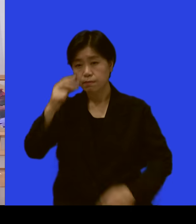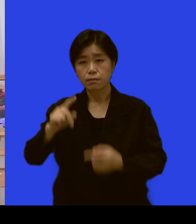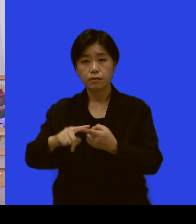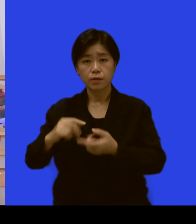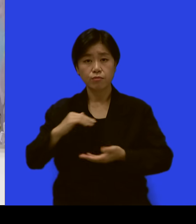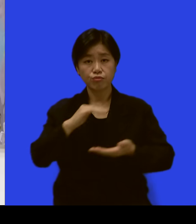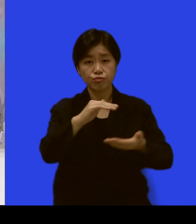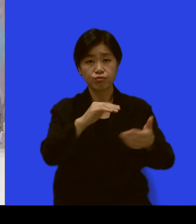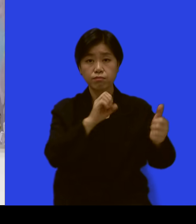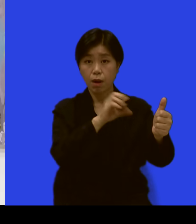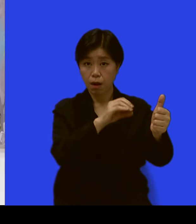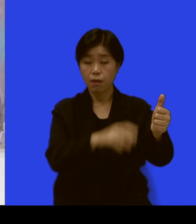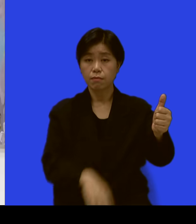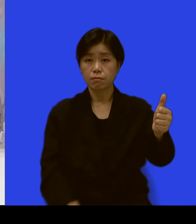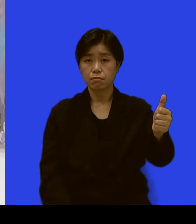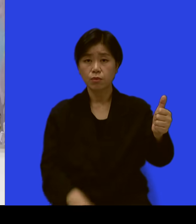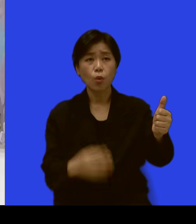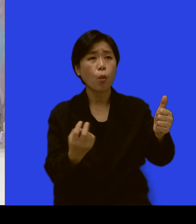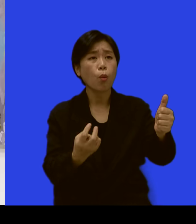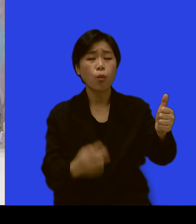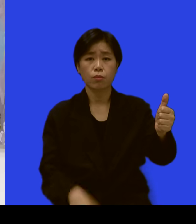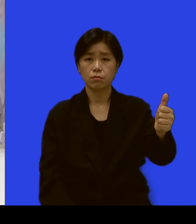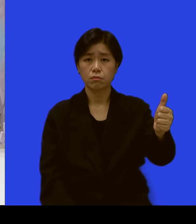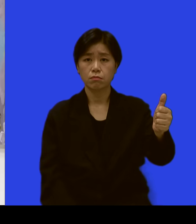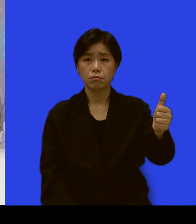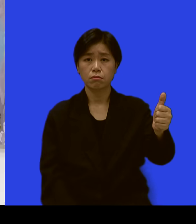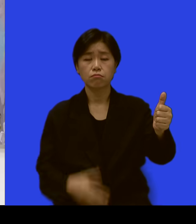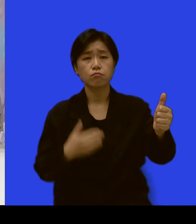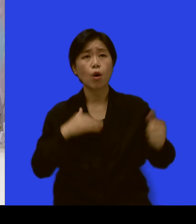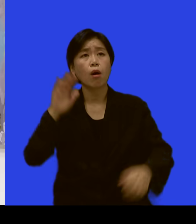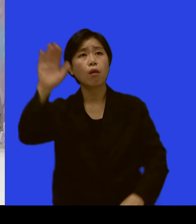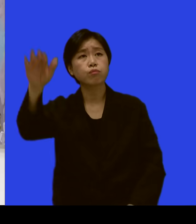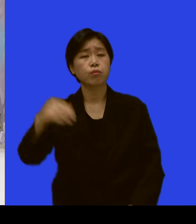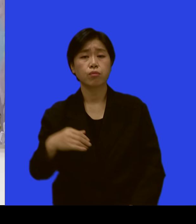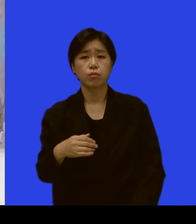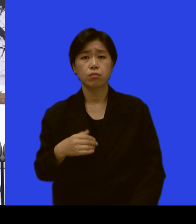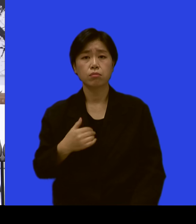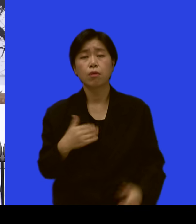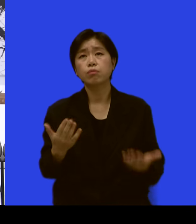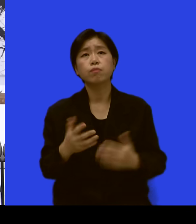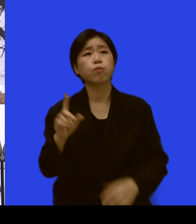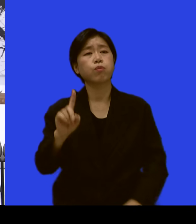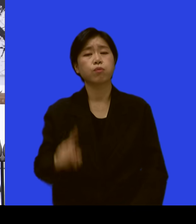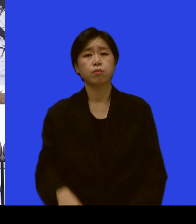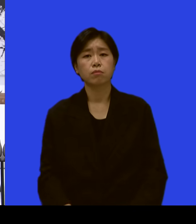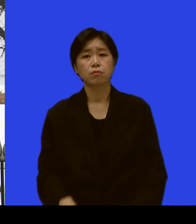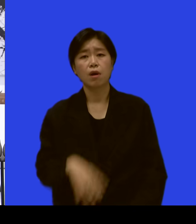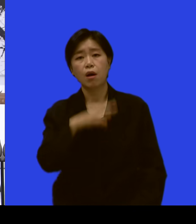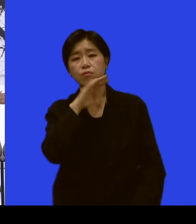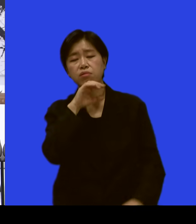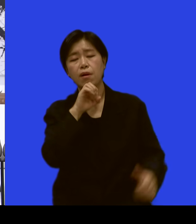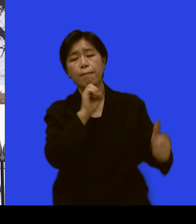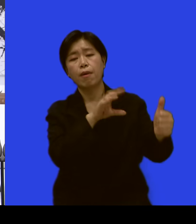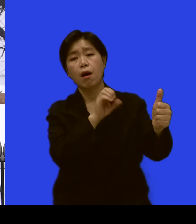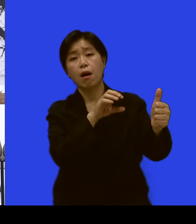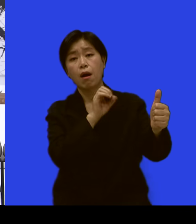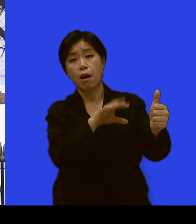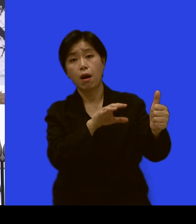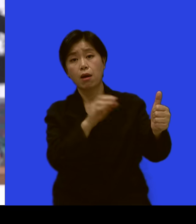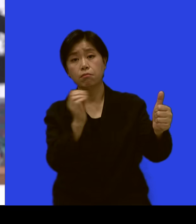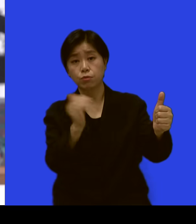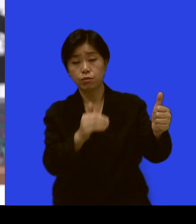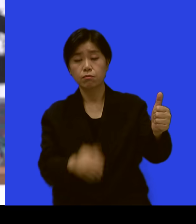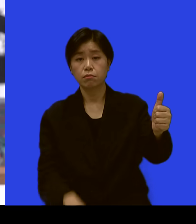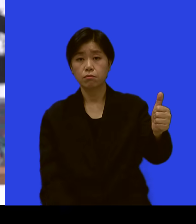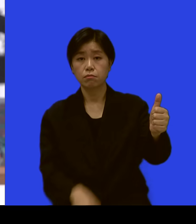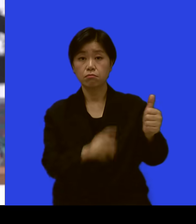목사님 어떻게 해요 이거? 목사님 저 이제 앞으로 뭐 하면 좋을까요? 이런 푸념과 함께 불만을 네네. 늘어놨던 적이